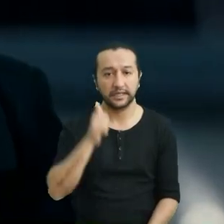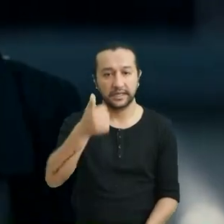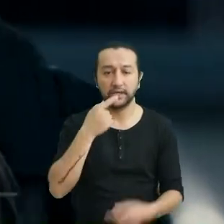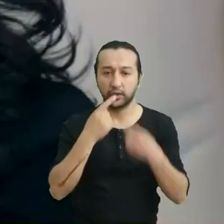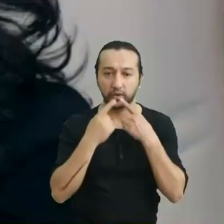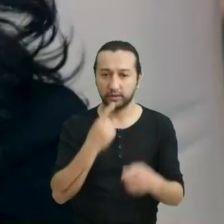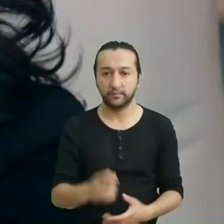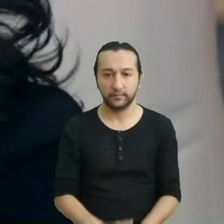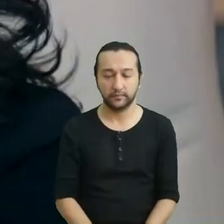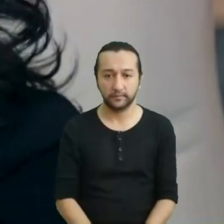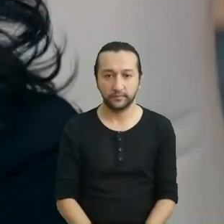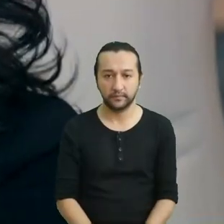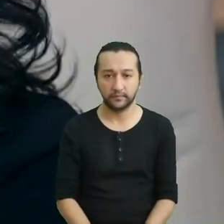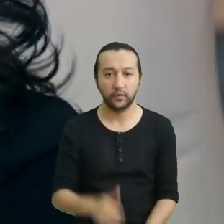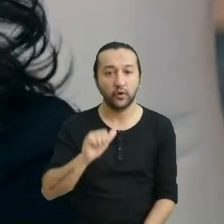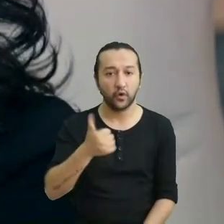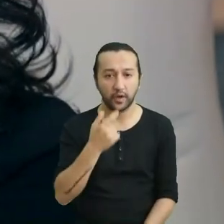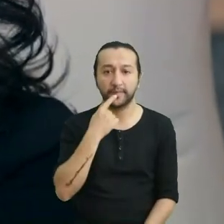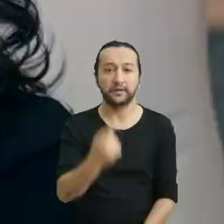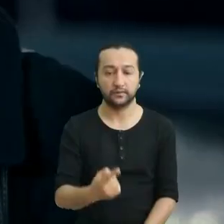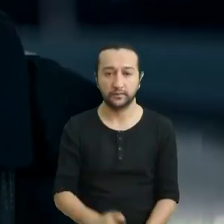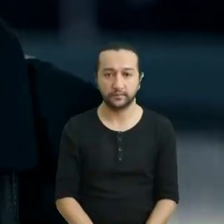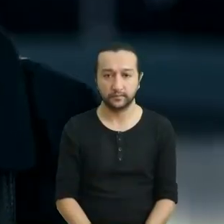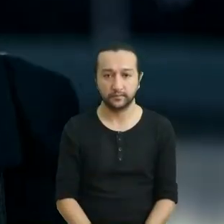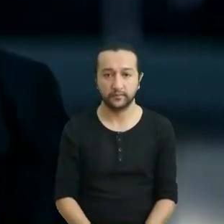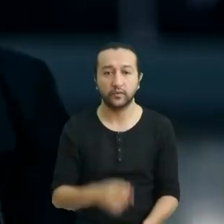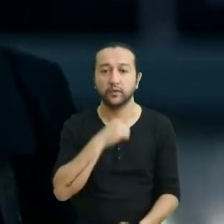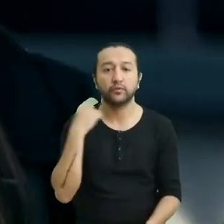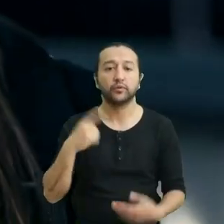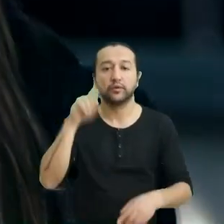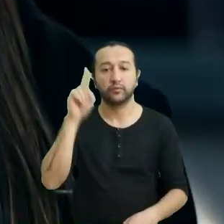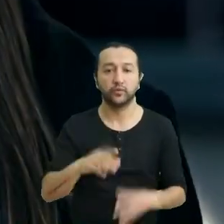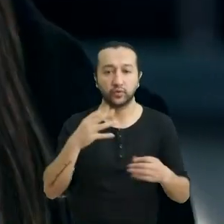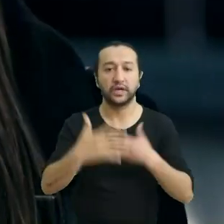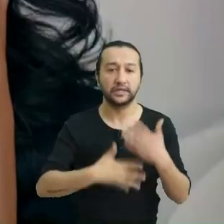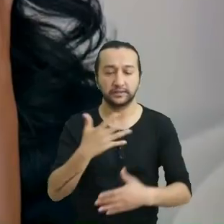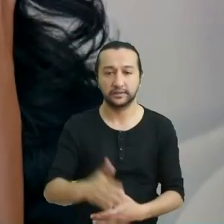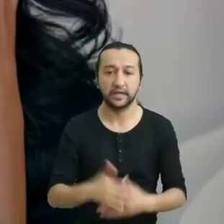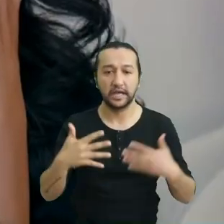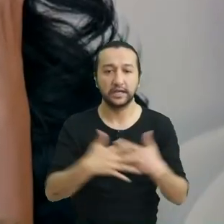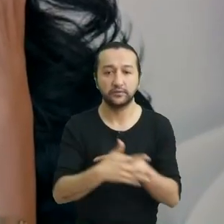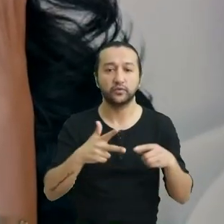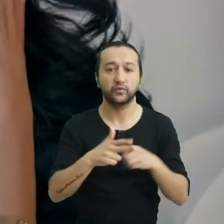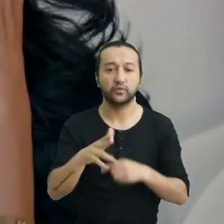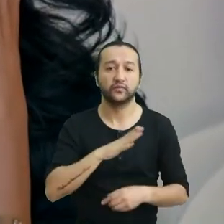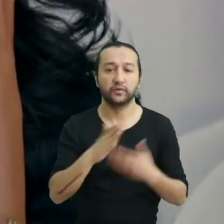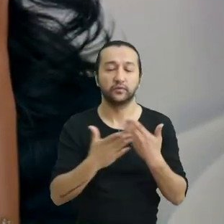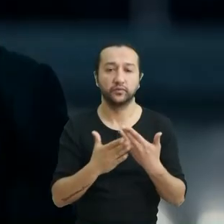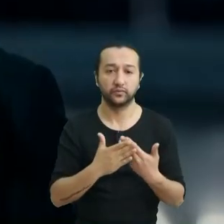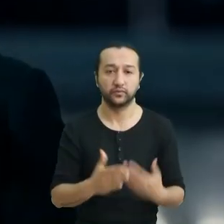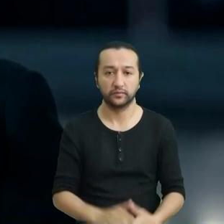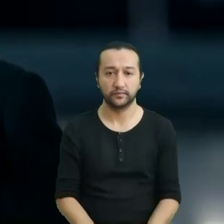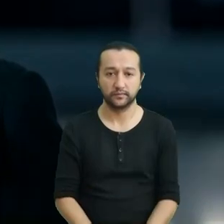Yarın konuşalım. Önemli diyorum. Mümkün değil, bugün çok karışık. Akşam bir sünnet düğünümüz...